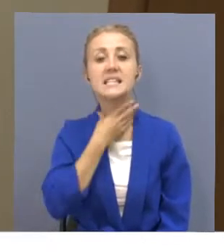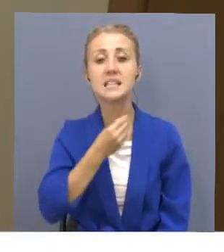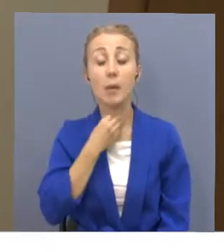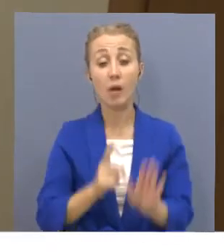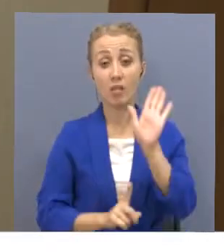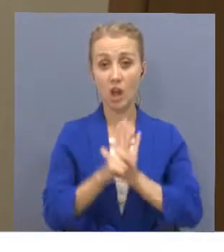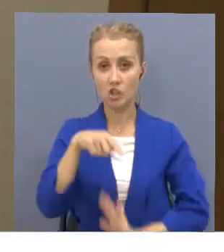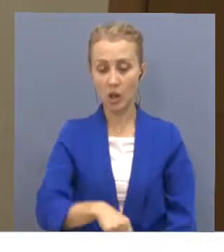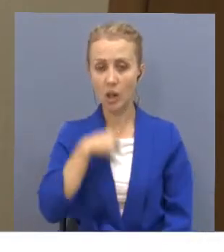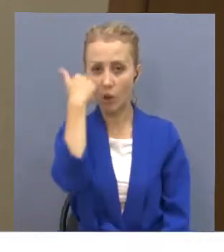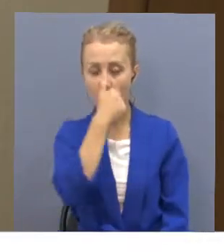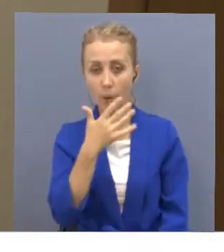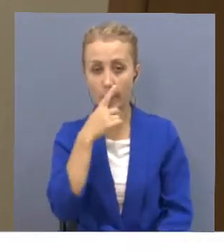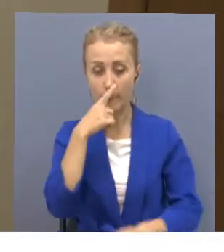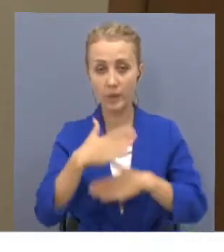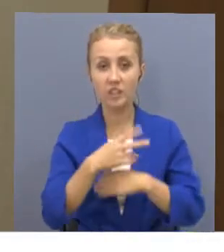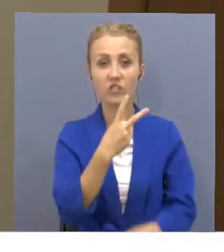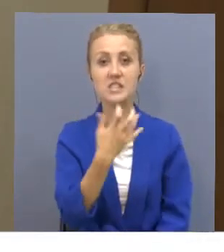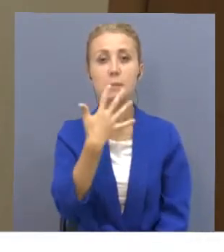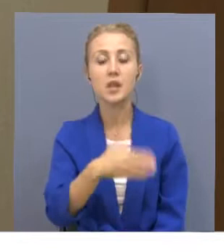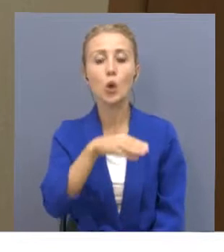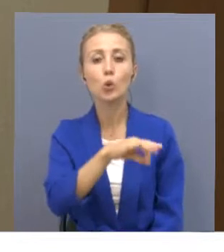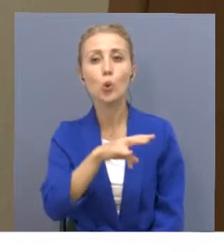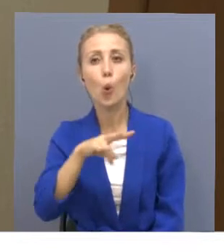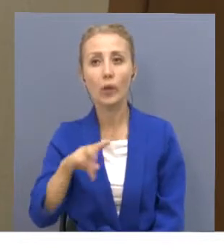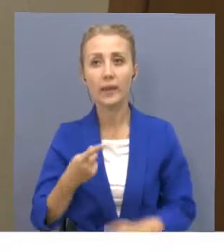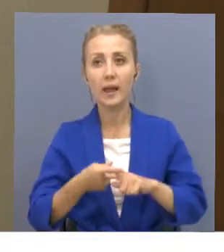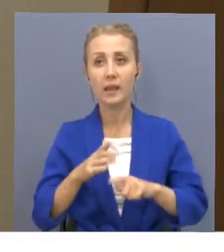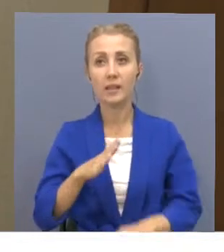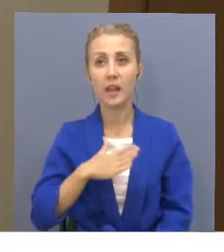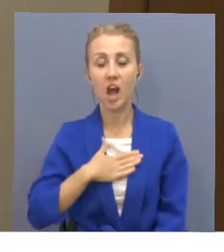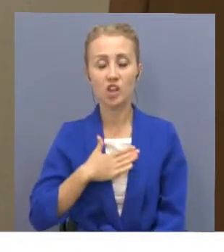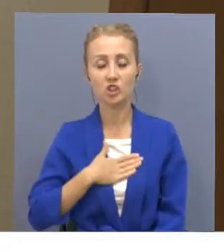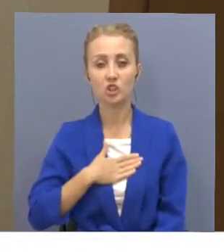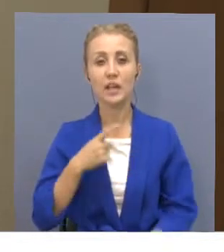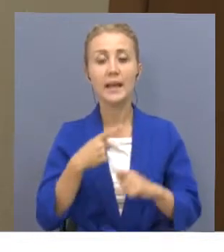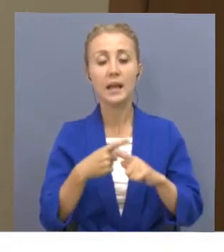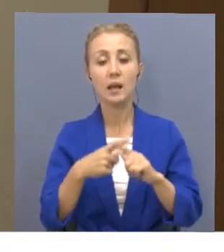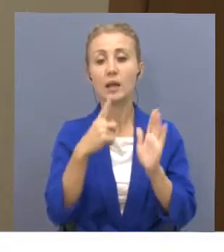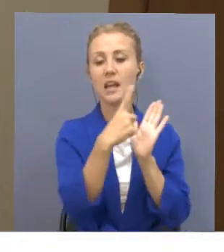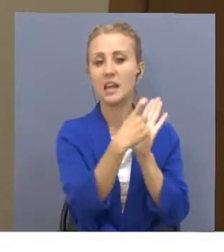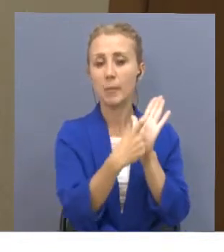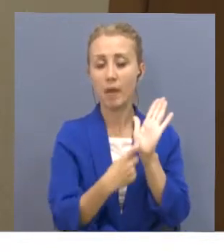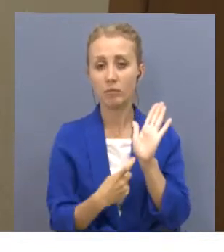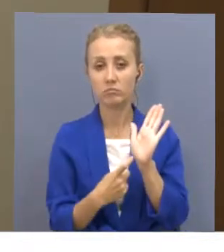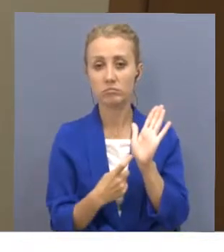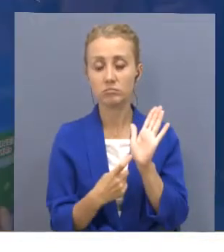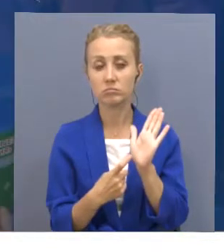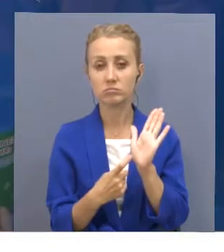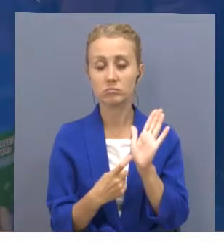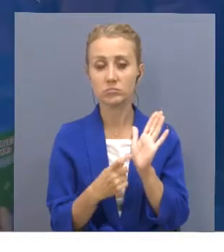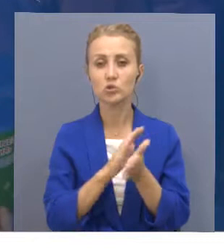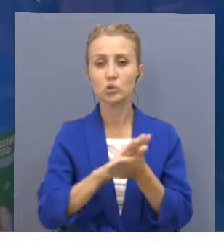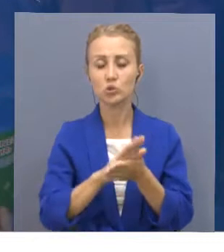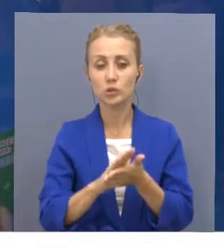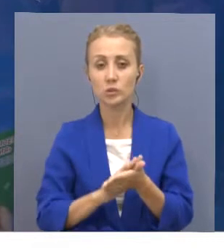года произвели около 250 тонн продукции, из них 100 тонн – это антисептик для рук.